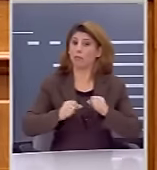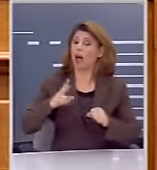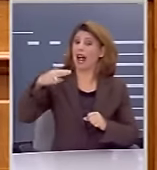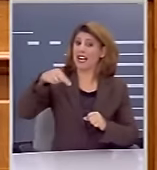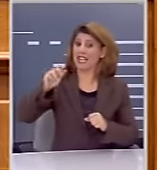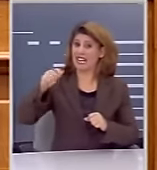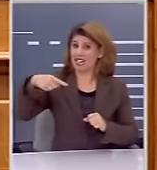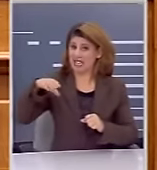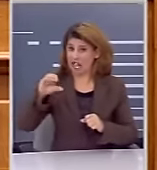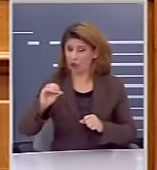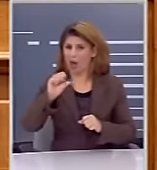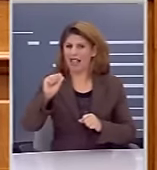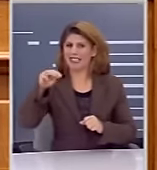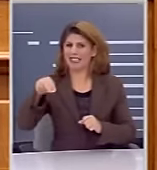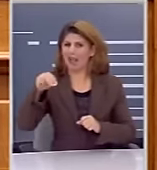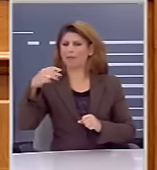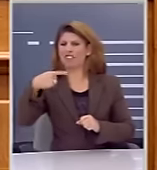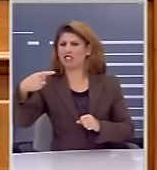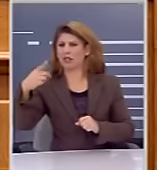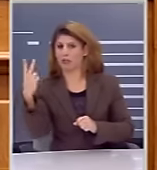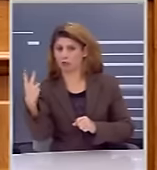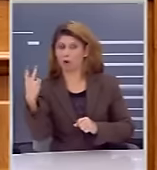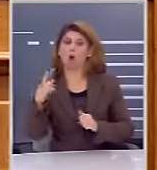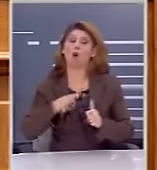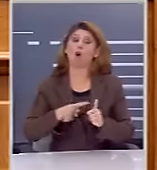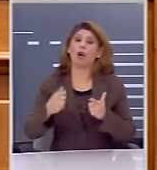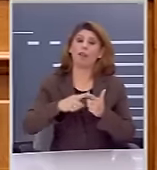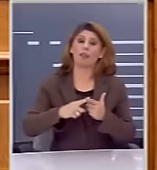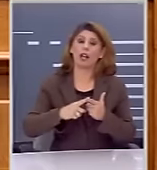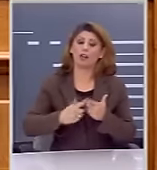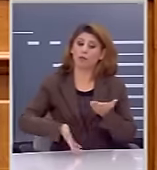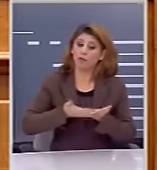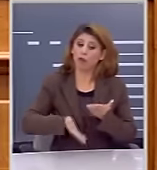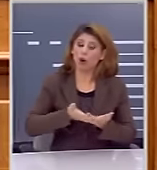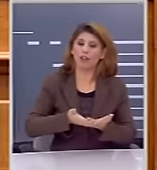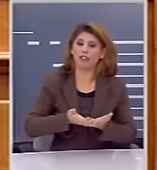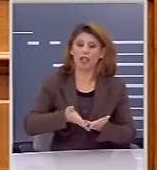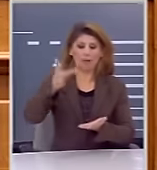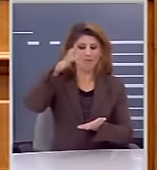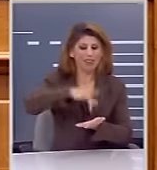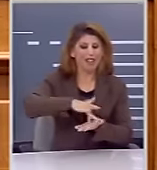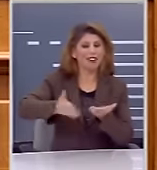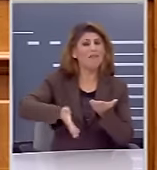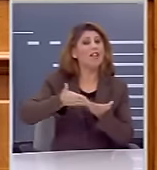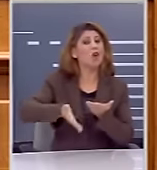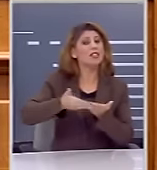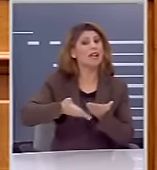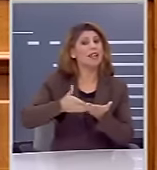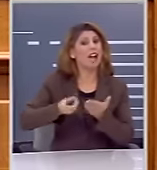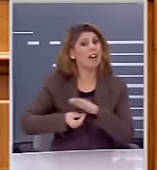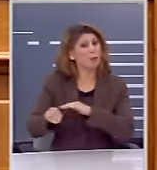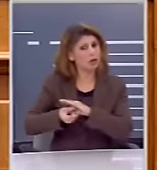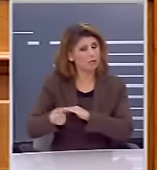SNMG2, όσο και στην συνδρομή για τα hot spot και τις ανοιχτές δομές φιλοξενίας, το Υπουργείο Εθνικής